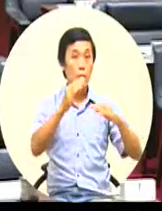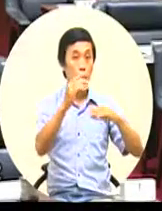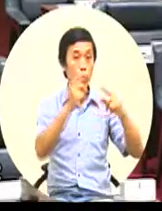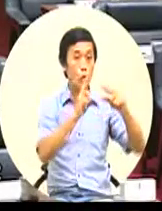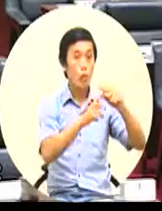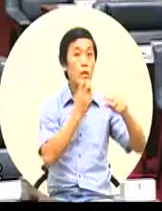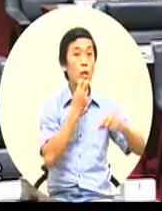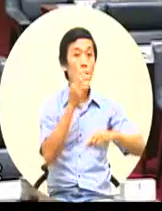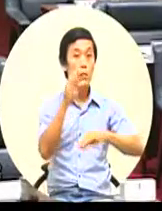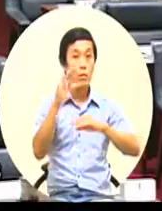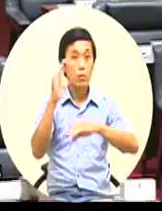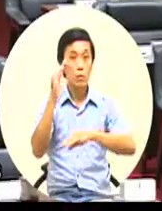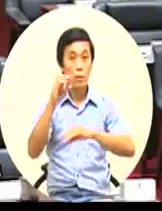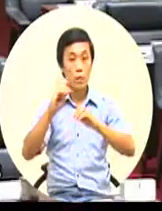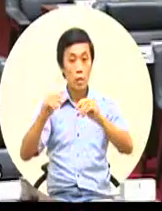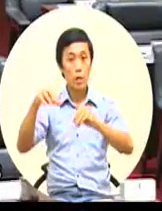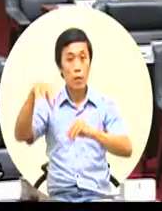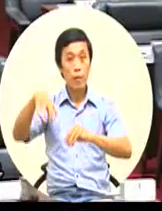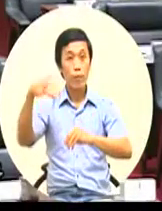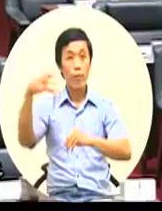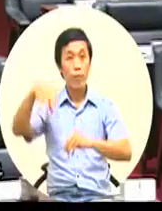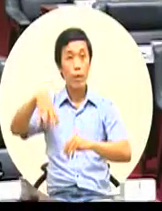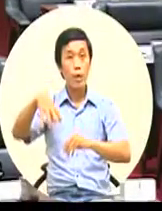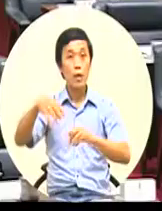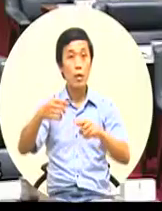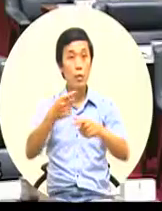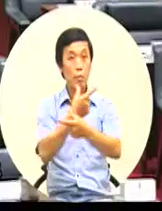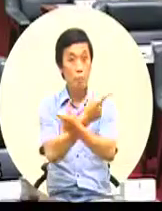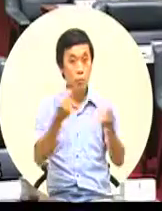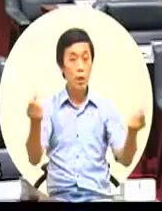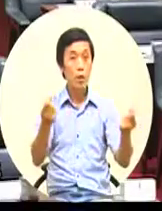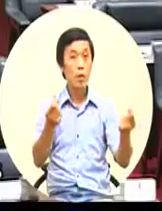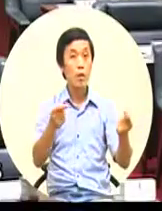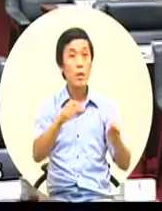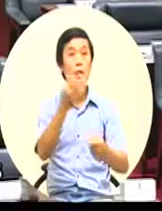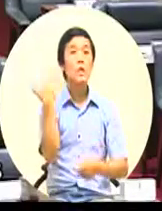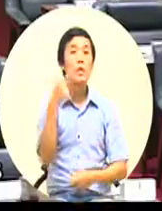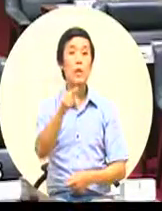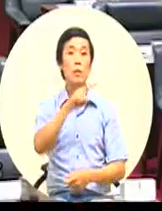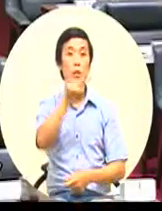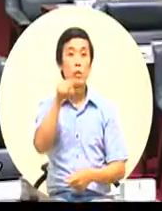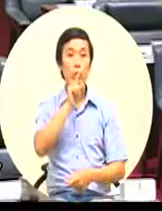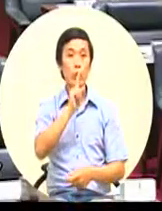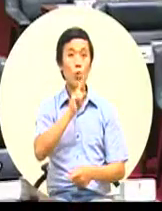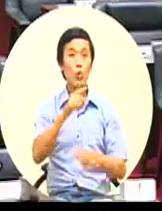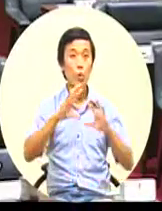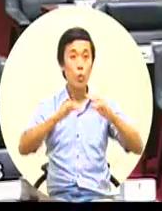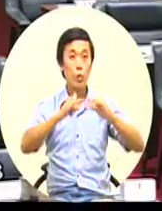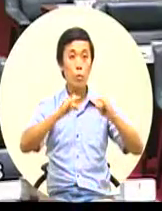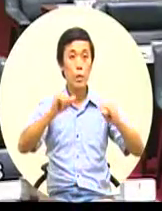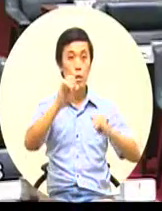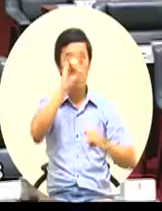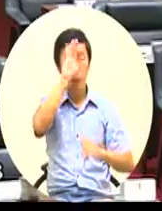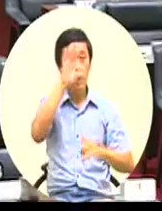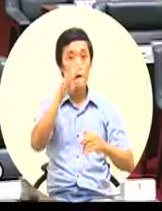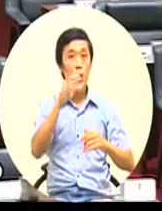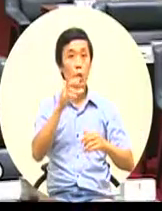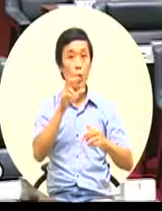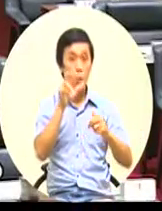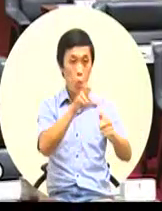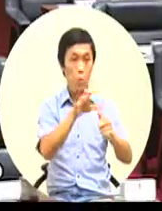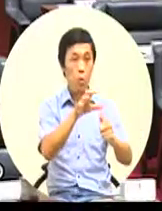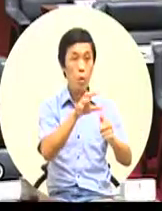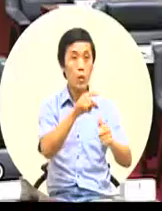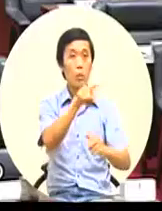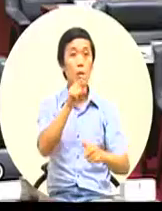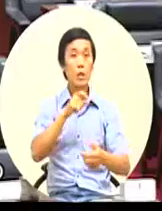时您就是说国民党的威权，所以你们呼喊转型正义。我们这一次的拆